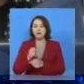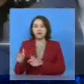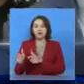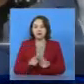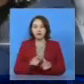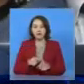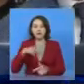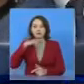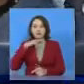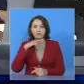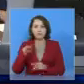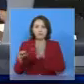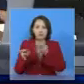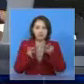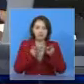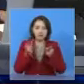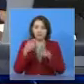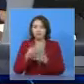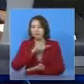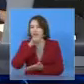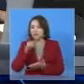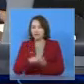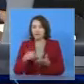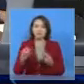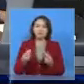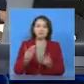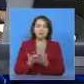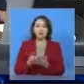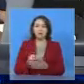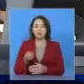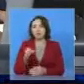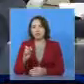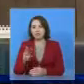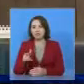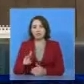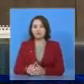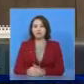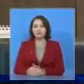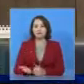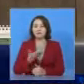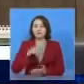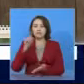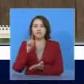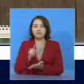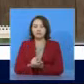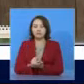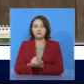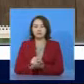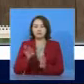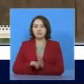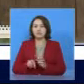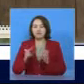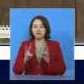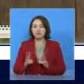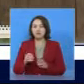подготовки на особом контроле, в том числе и вопрос ценообразования на уголь. Мы должны обеспечить вот эту безаварийную работу,